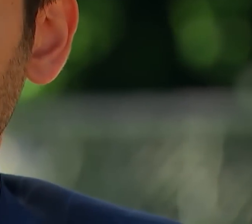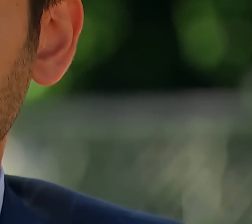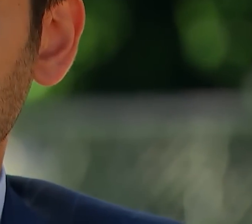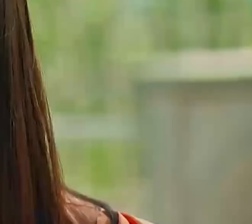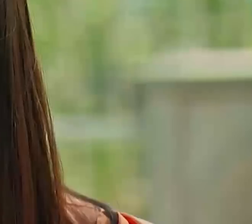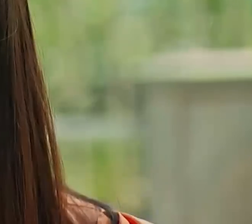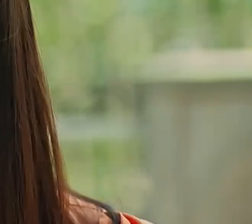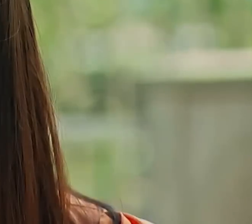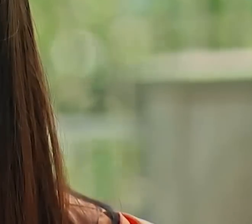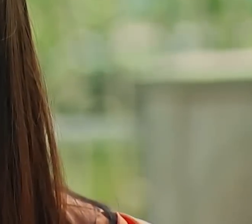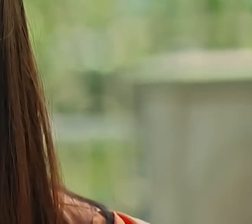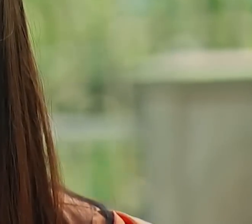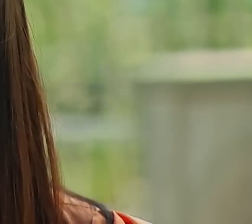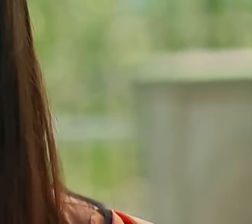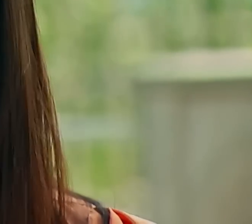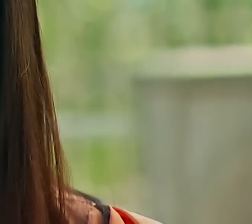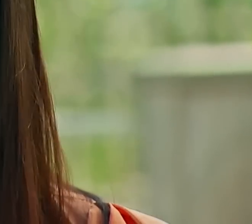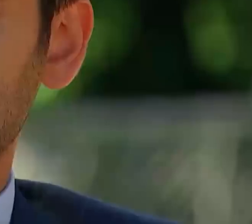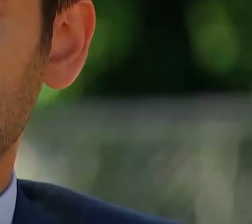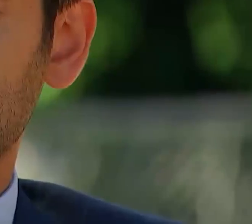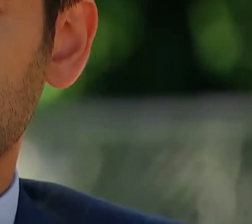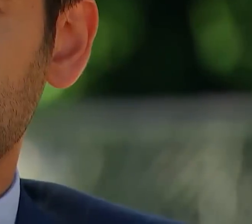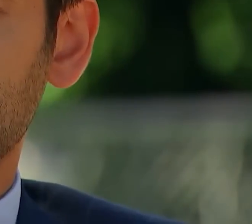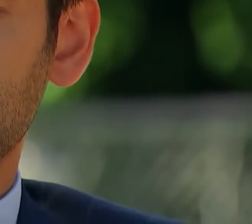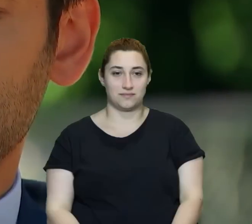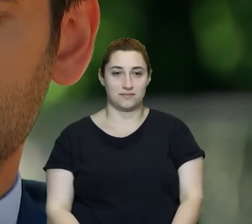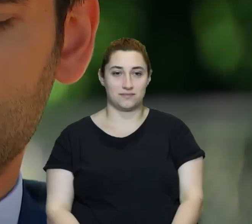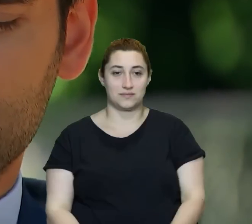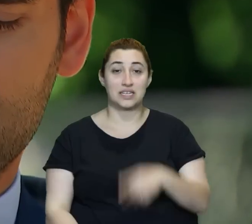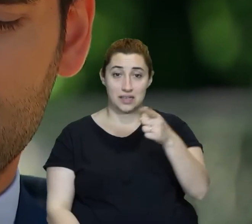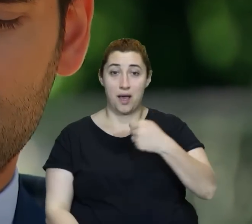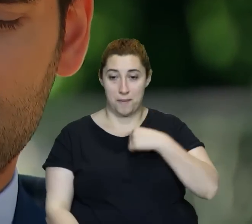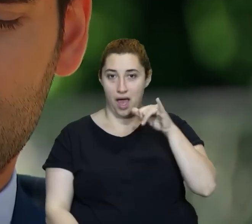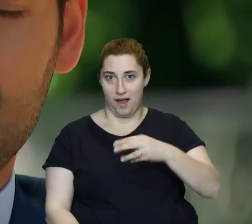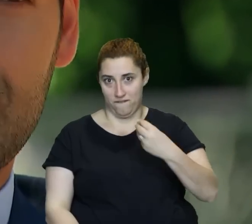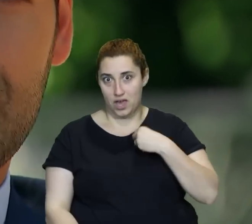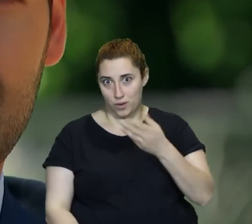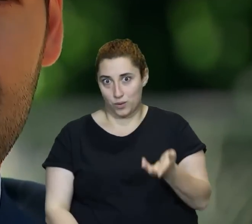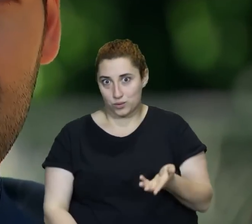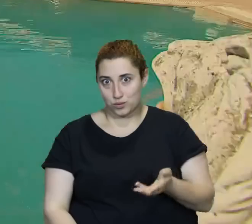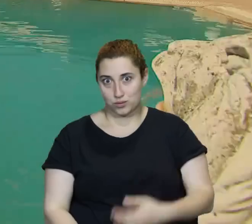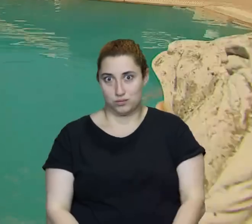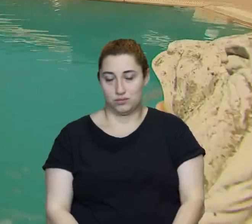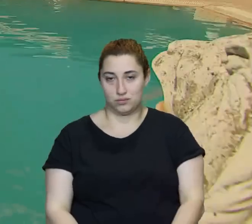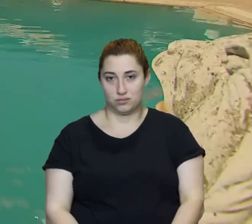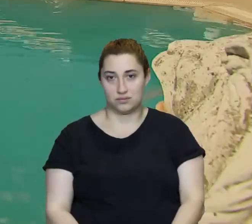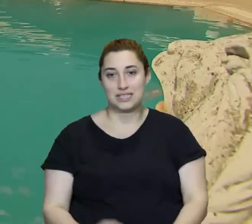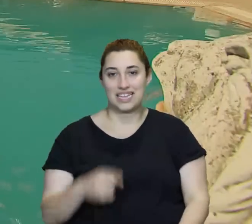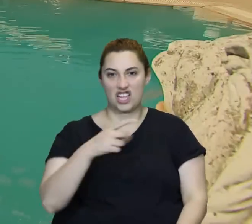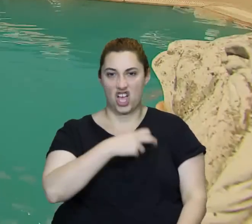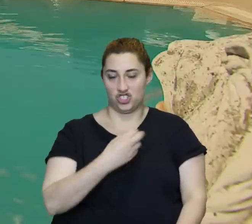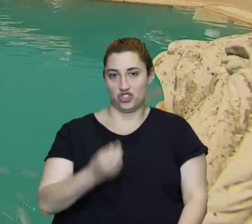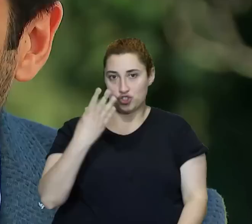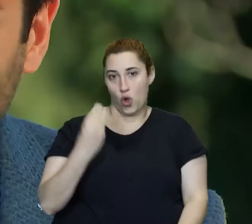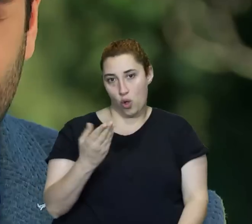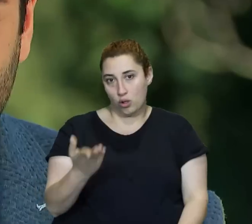Masada aileden sadece Zehra var. Sıkıntıyla oturuyor. Ve sen de bana artık hak veriyorsundur. Yani sen de aşık